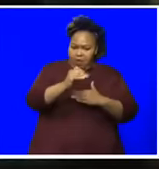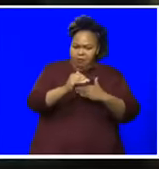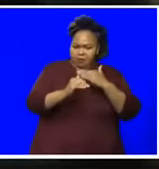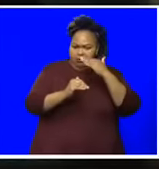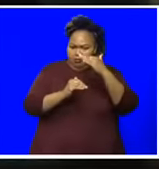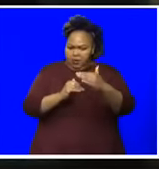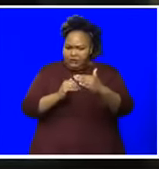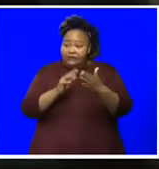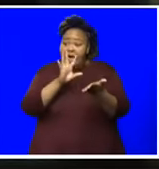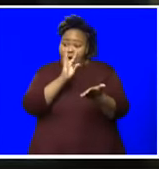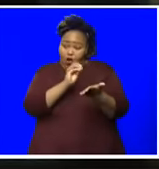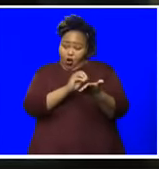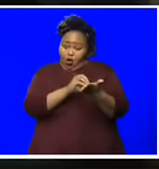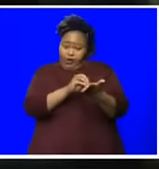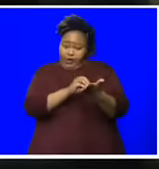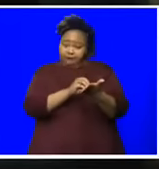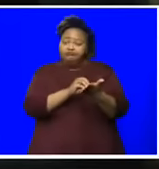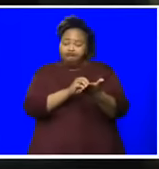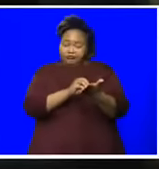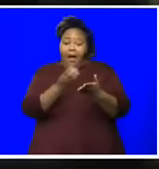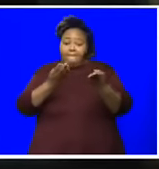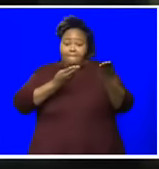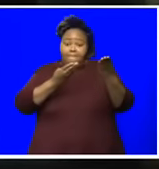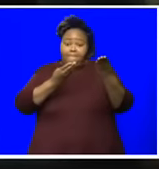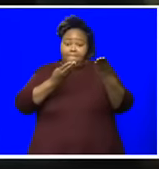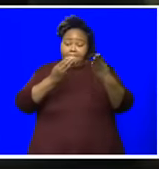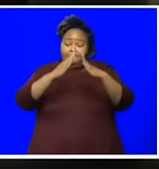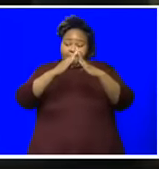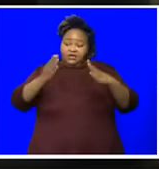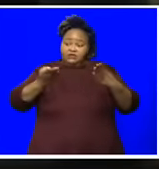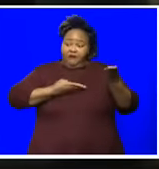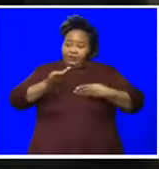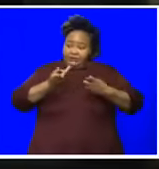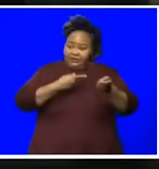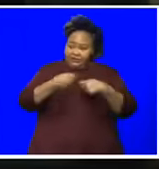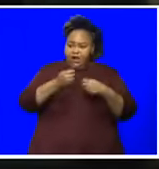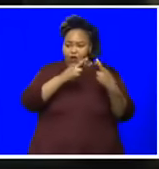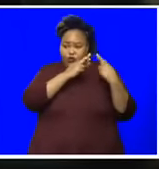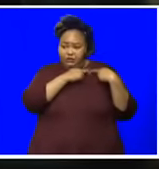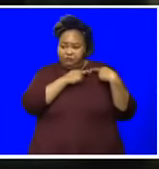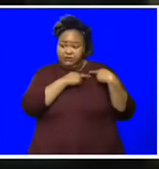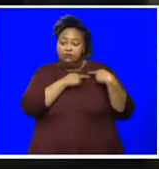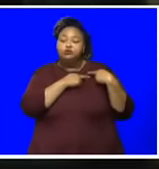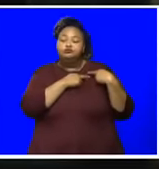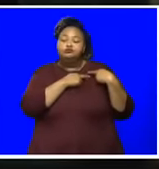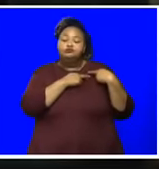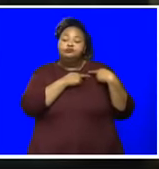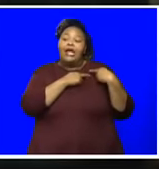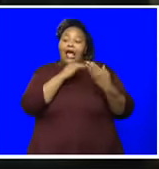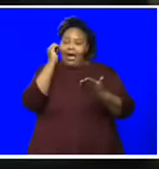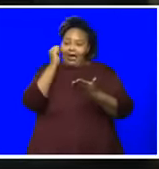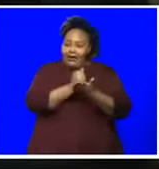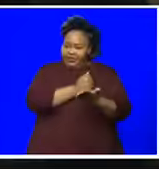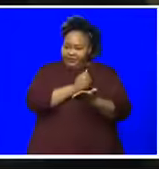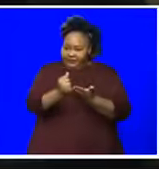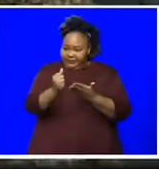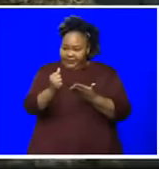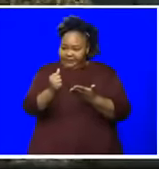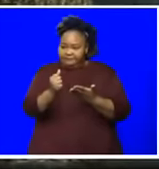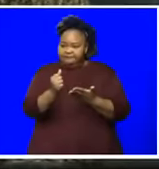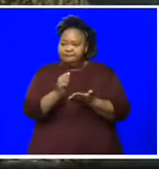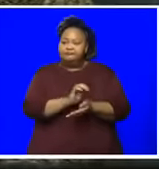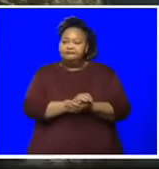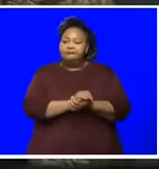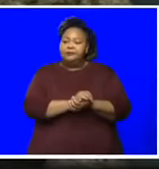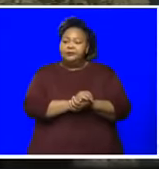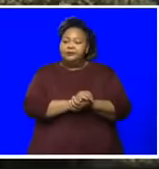all we do thine ngule registration and administration of lama companies but lama processes lendekako la ngekhathi akhona